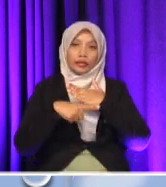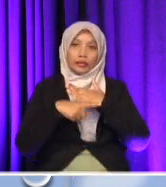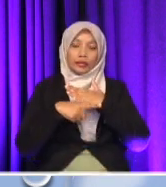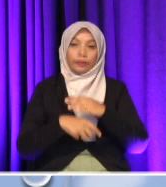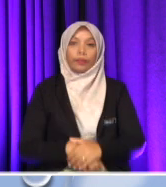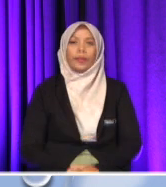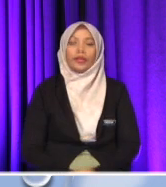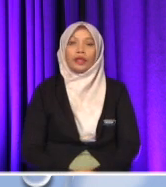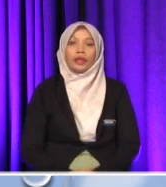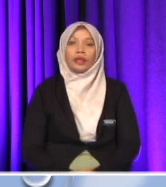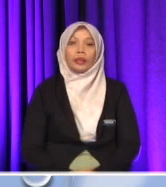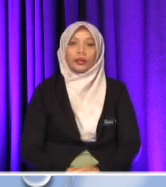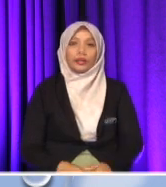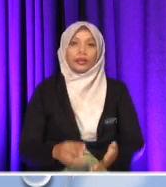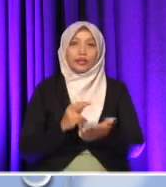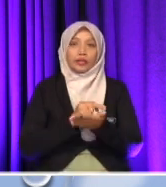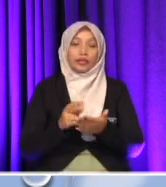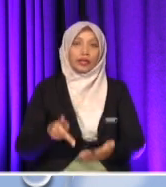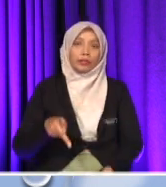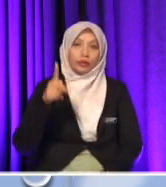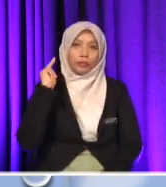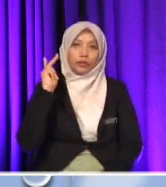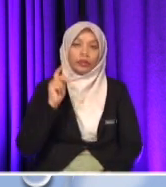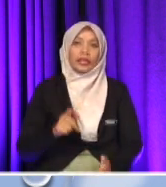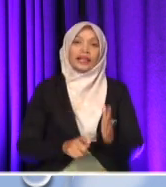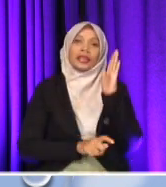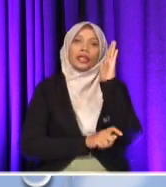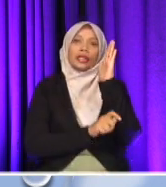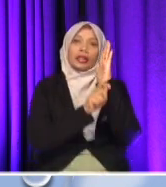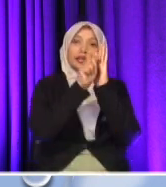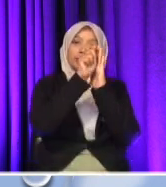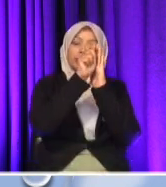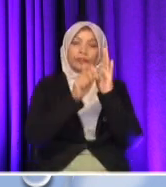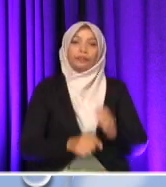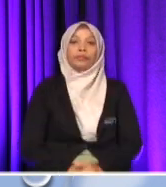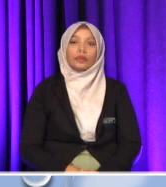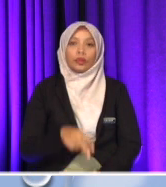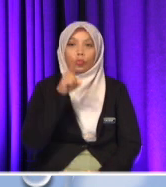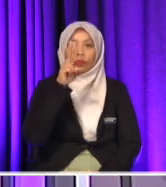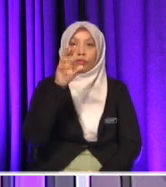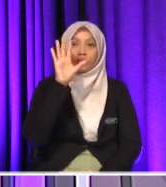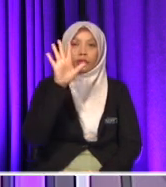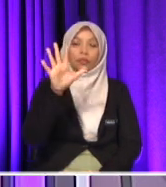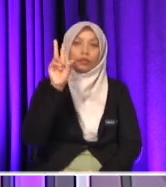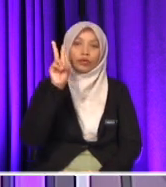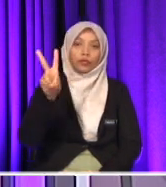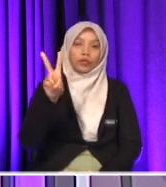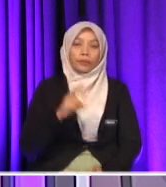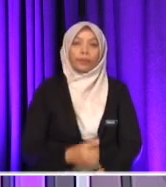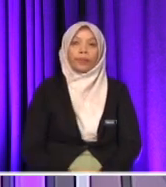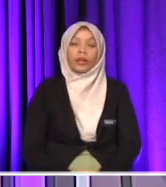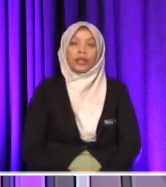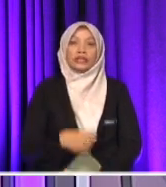ini adalah nilai kemuatan, ini voltan kerja maksimum. Okey, voltan kerja maksimum ni 25 volt. Okey, yang boleh. Okey,